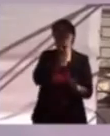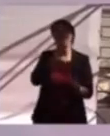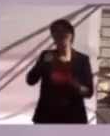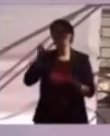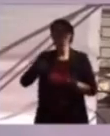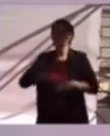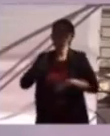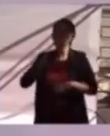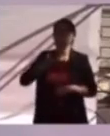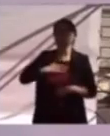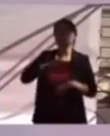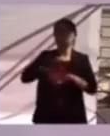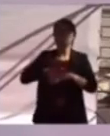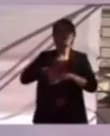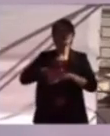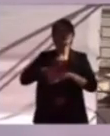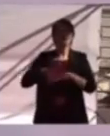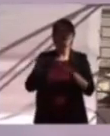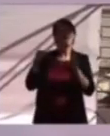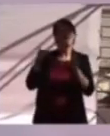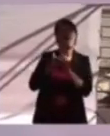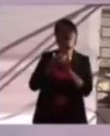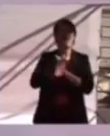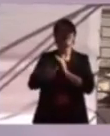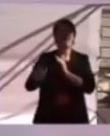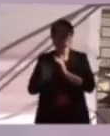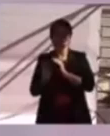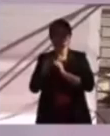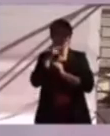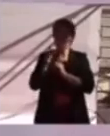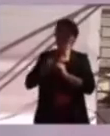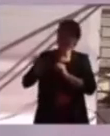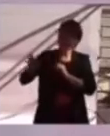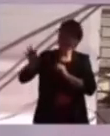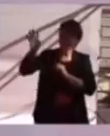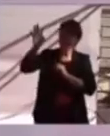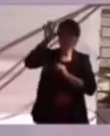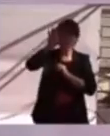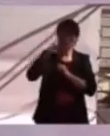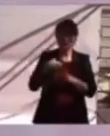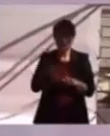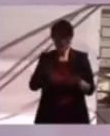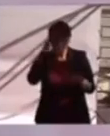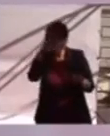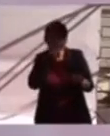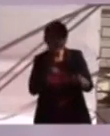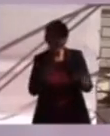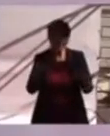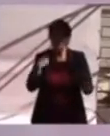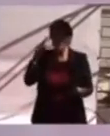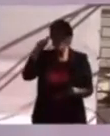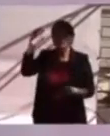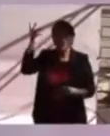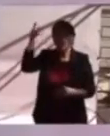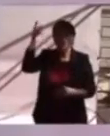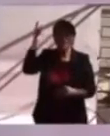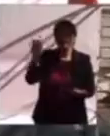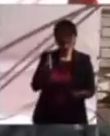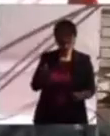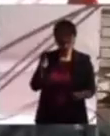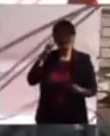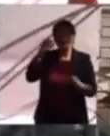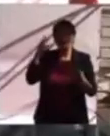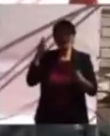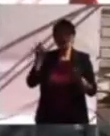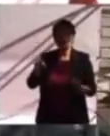nel tuo comune credo che l'abbiamo capito tutti che follia era un ragionamento di quel genere li e oggi se uno dei problemi che